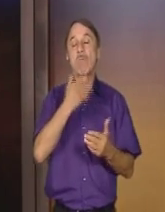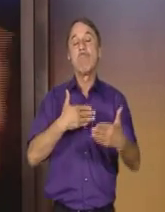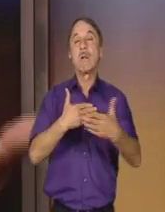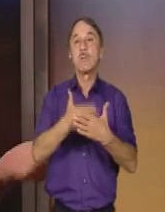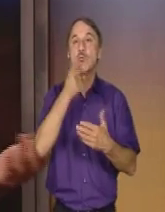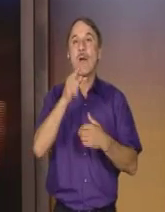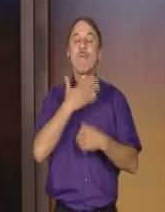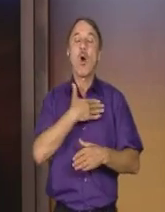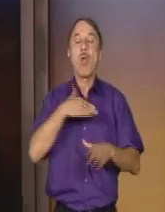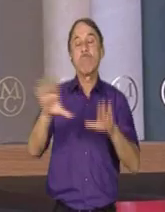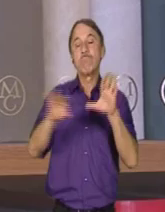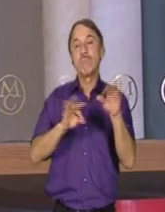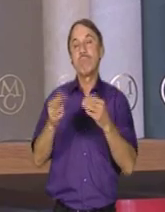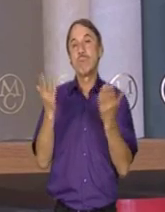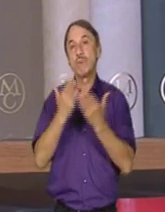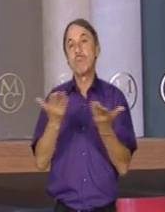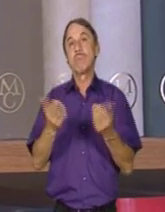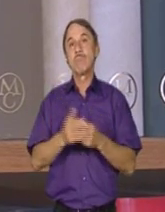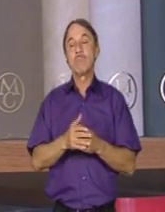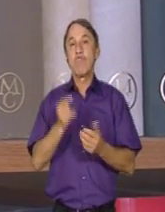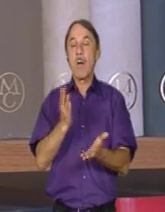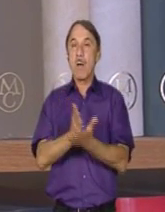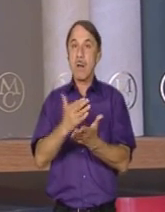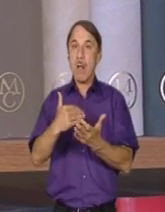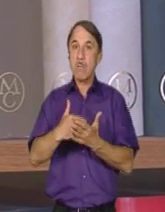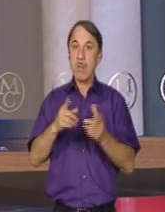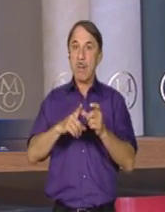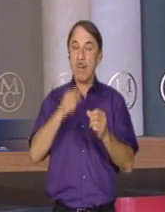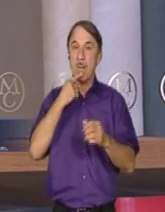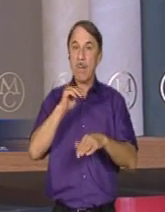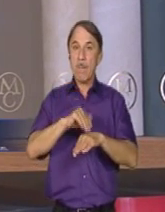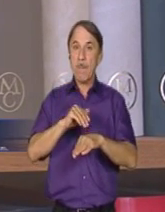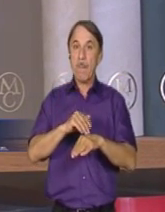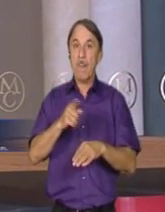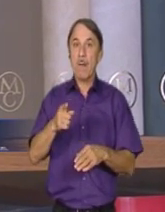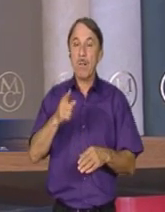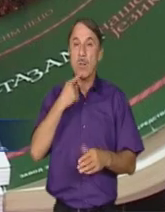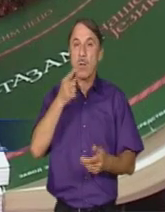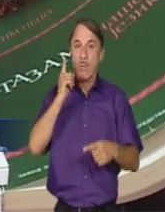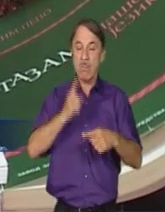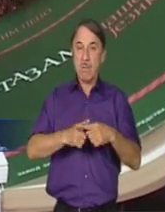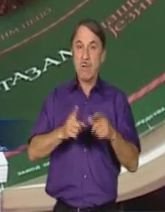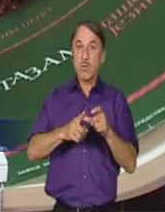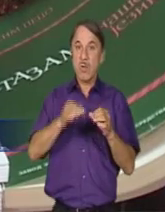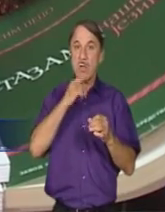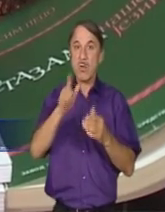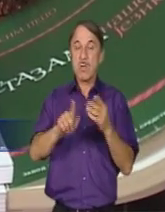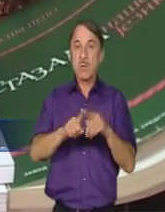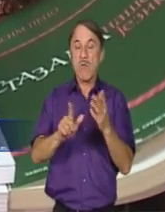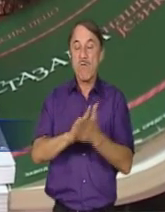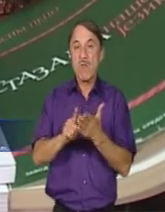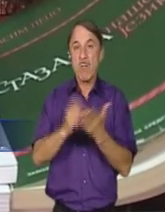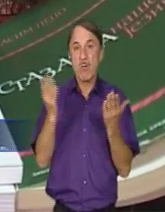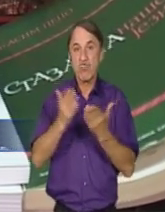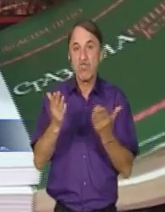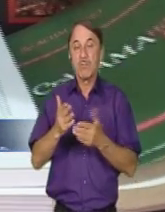a ne one sentimentalne romane. Da se uz gusnutom rasporedu svakodnevnice današnjeg čoveka definitivno teško može naći vremena za